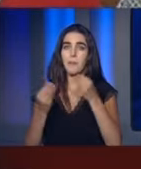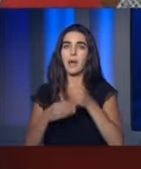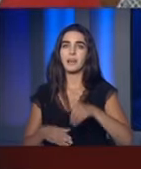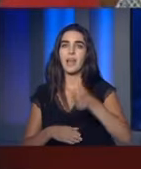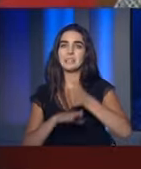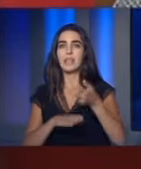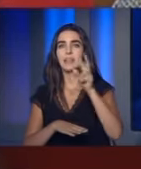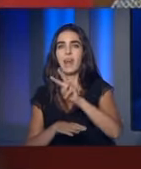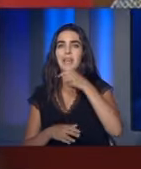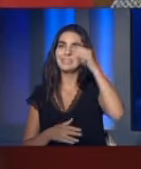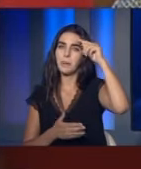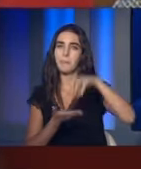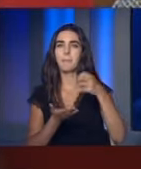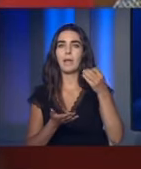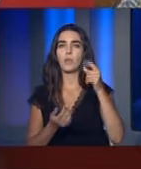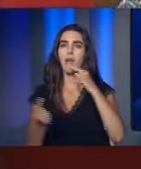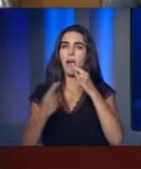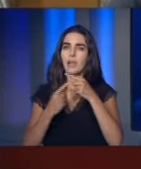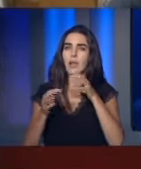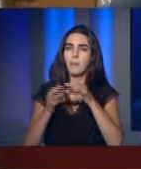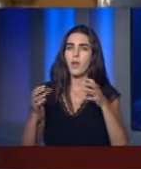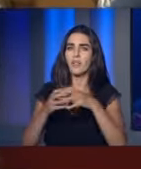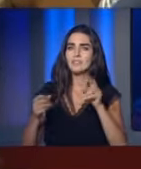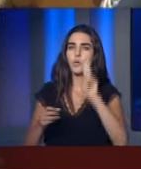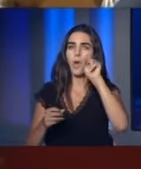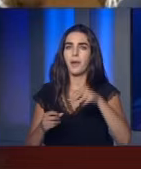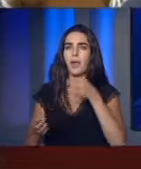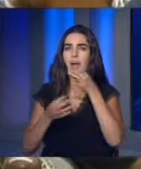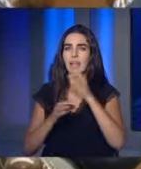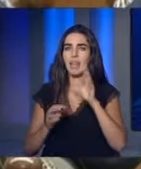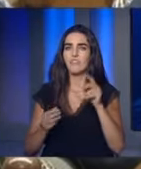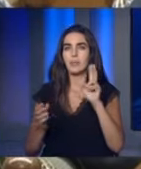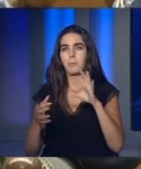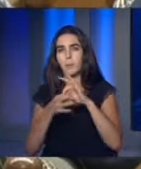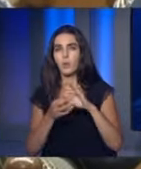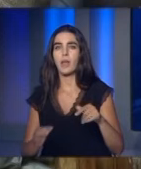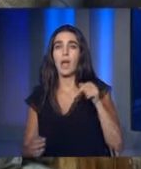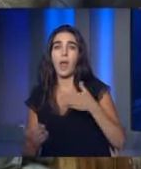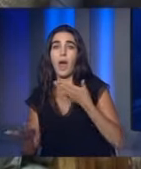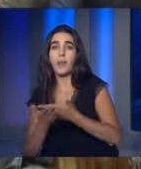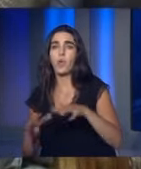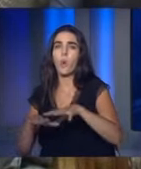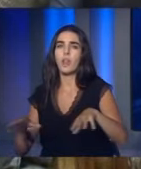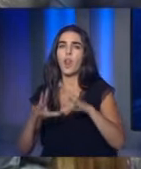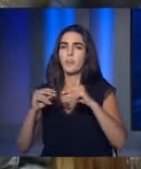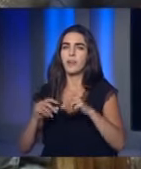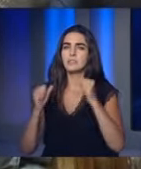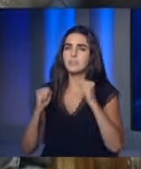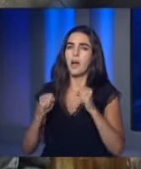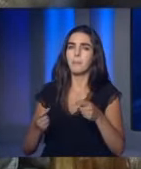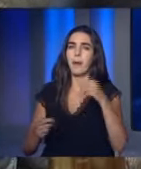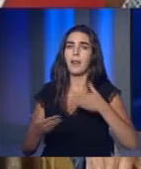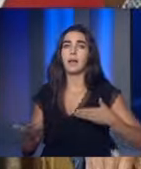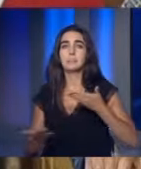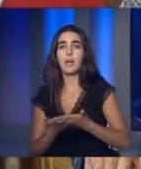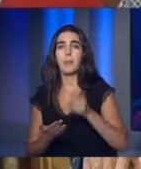الرئاسة الثانية في عين التين المناسقة الخاصة للأمم المتحدة في لبنان جنين بلاسخارت، حيث تم عرض الأوضاع العامة في لبنان